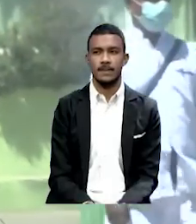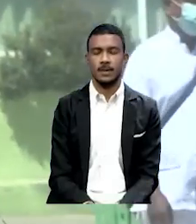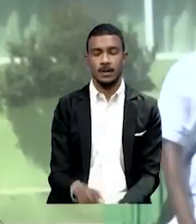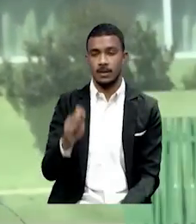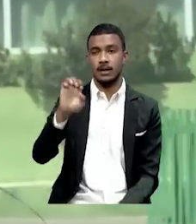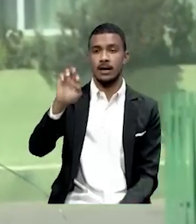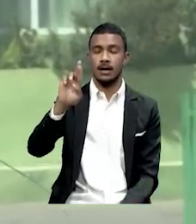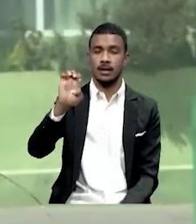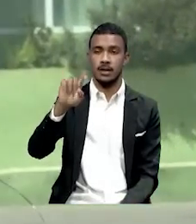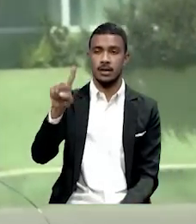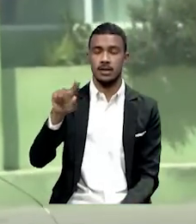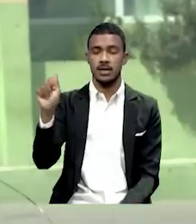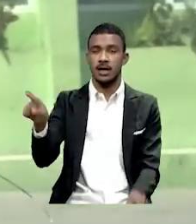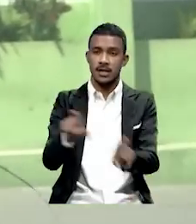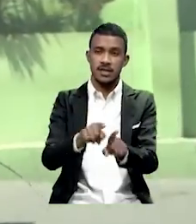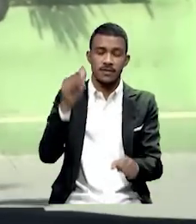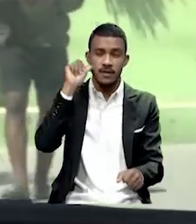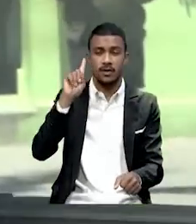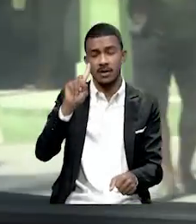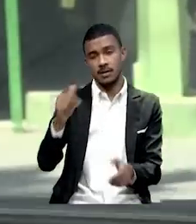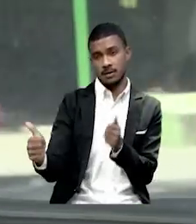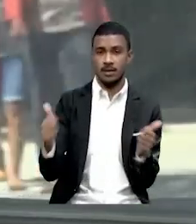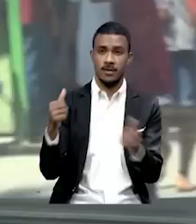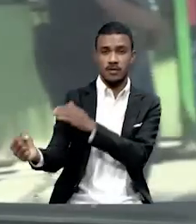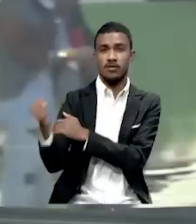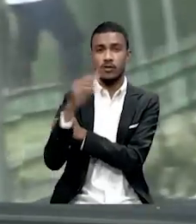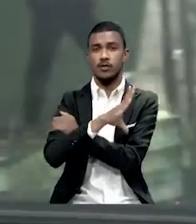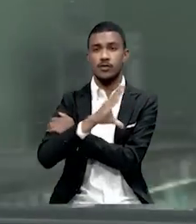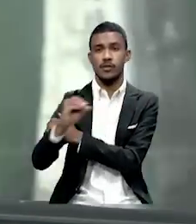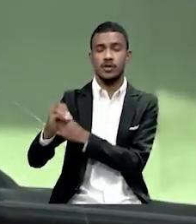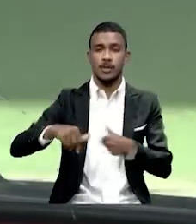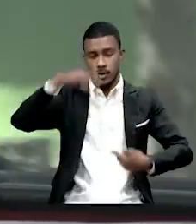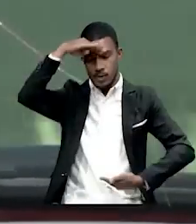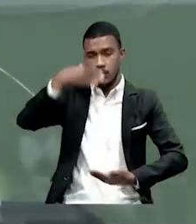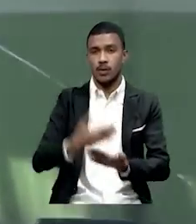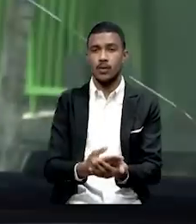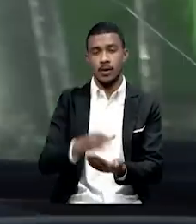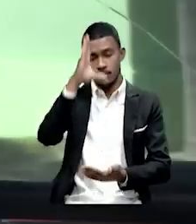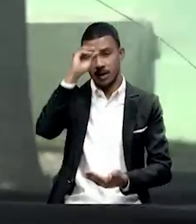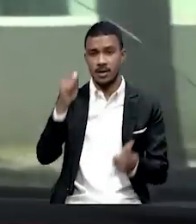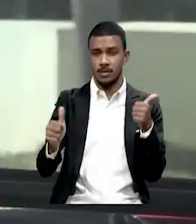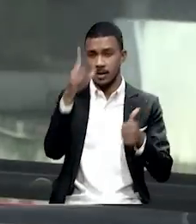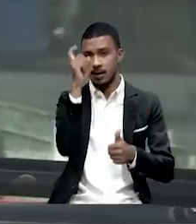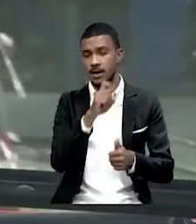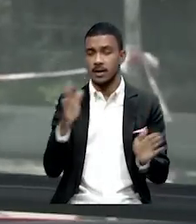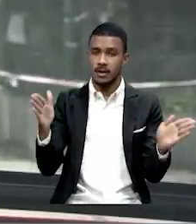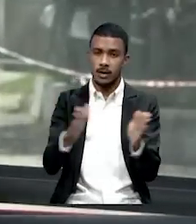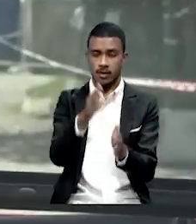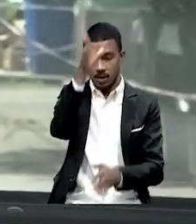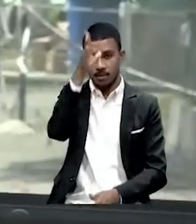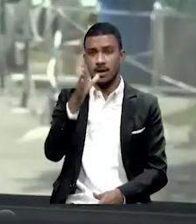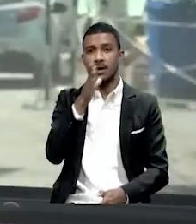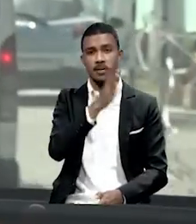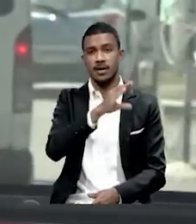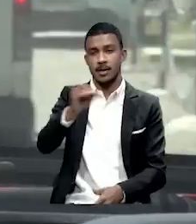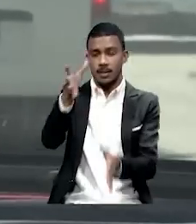Teresa mos hanesan feto de nebe sai forsa, no esperança bo oang mane nebe idade si kiik, no inang amang nebe idade